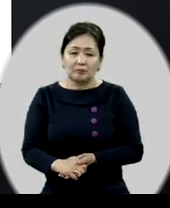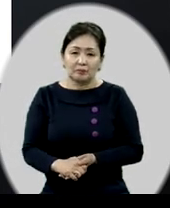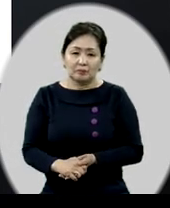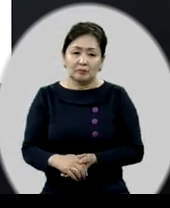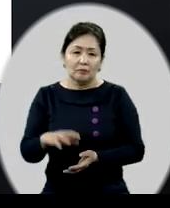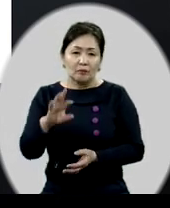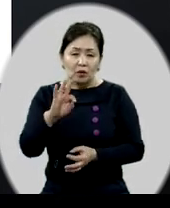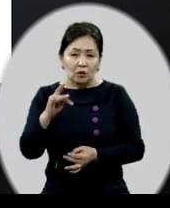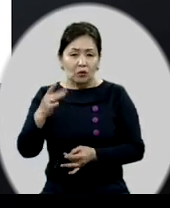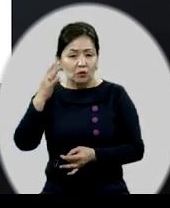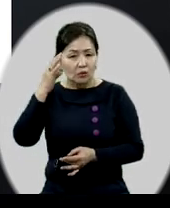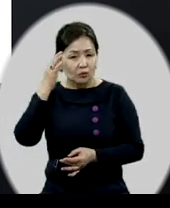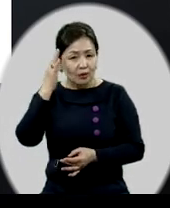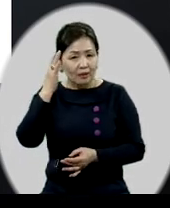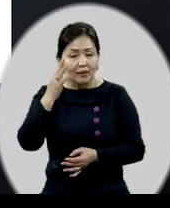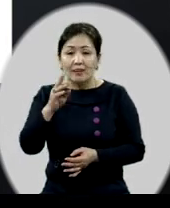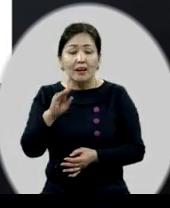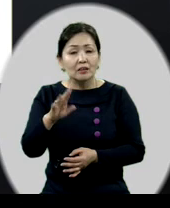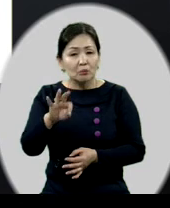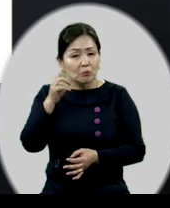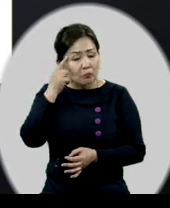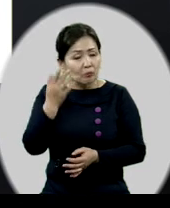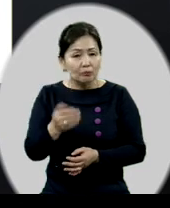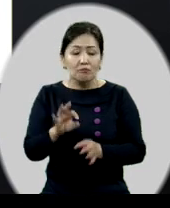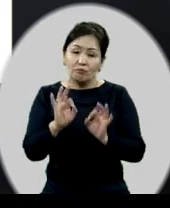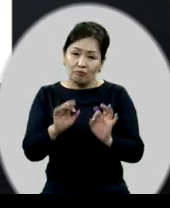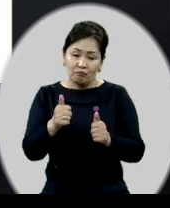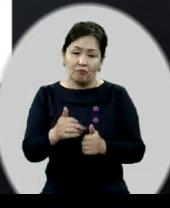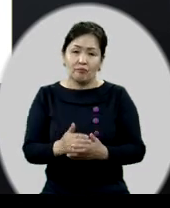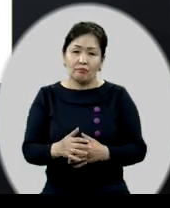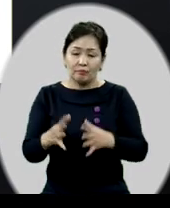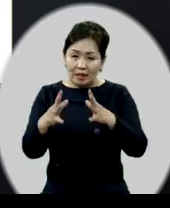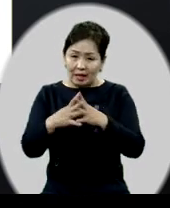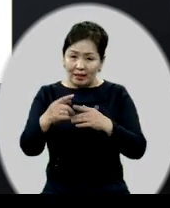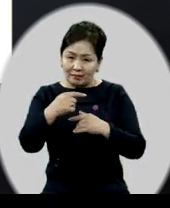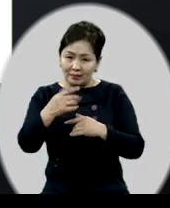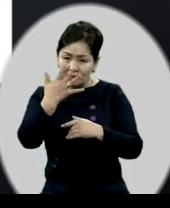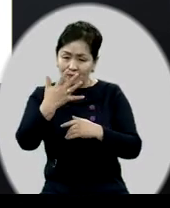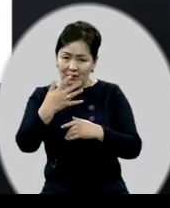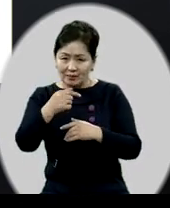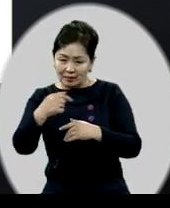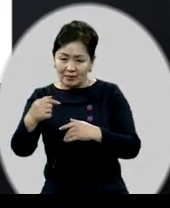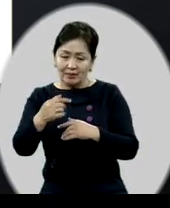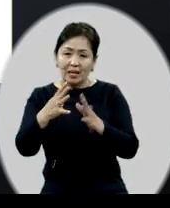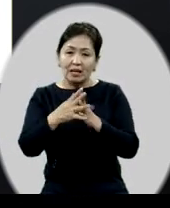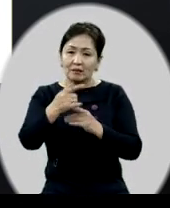Өөр аргаар яаж олж болох вэ? Сайн байна. 15-аасаа 13-аа